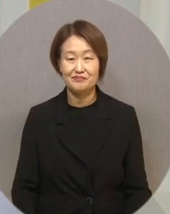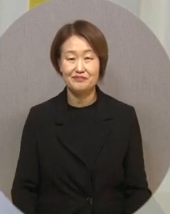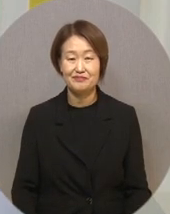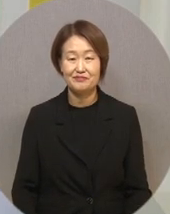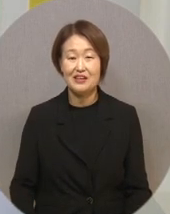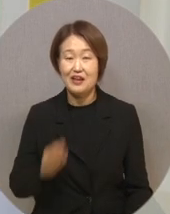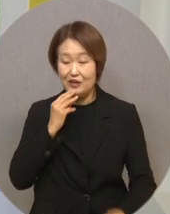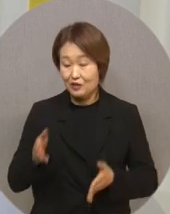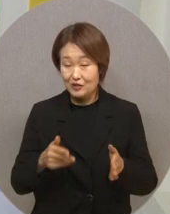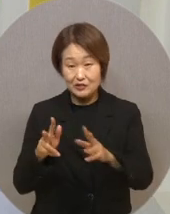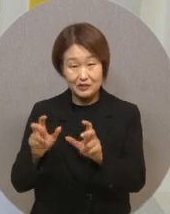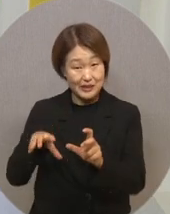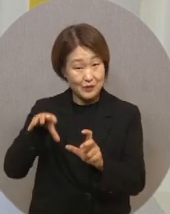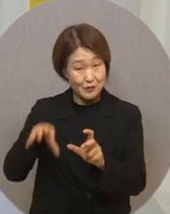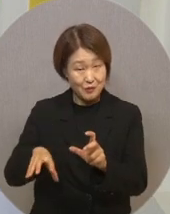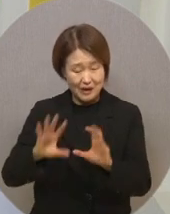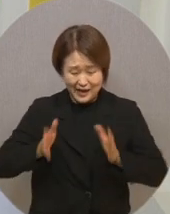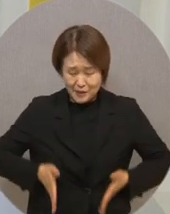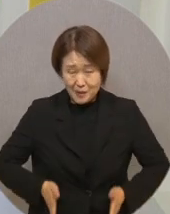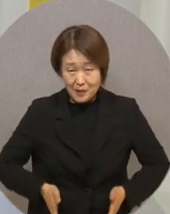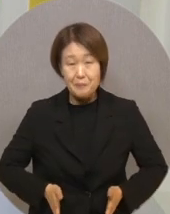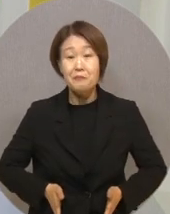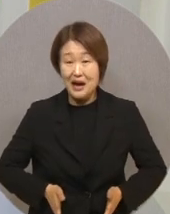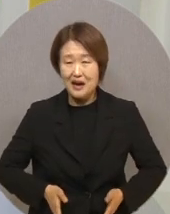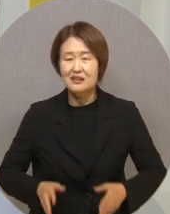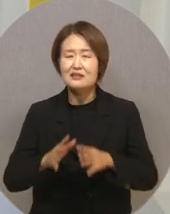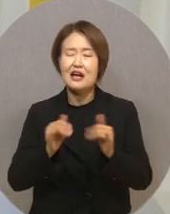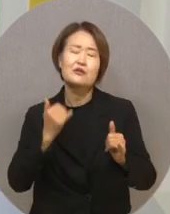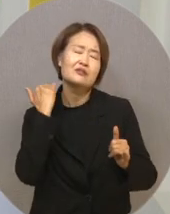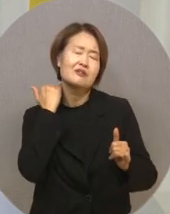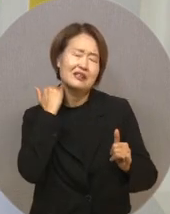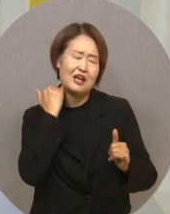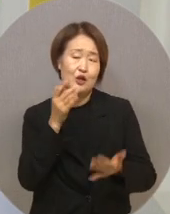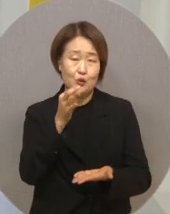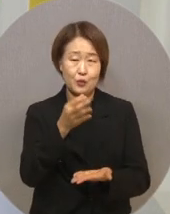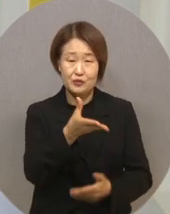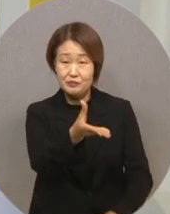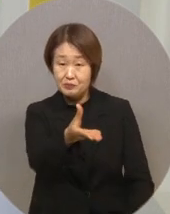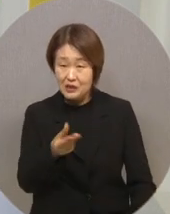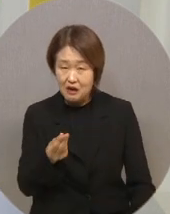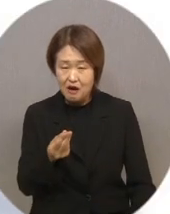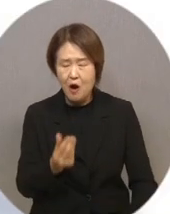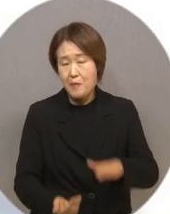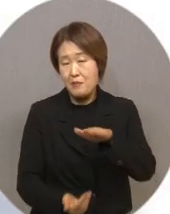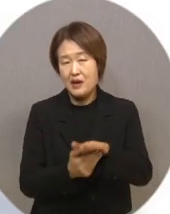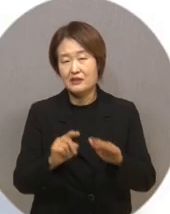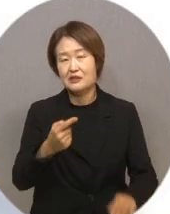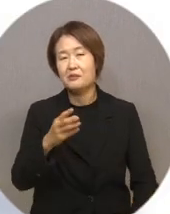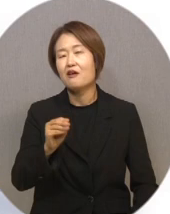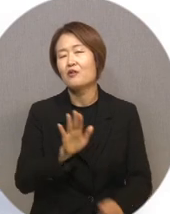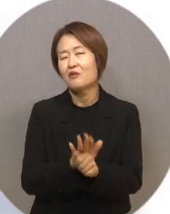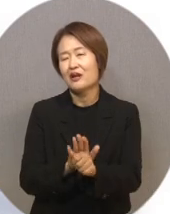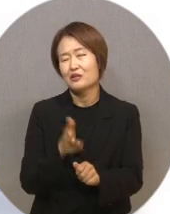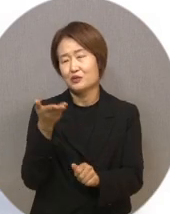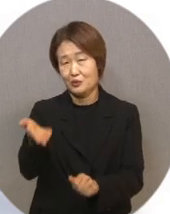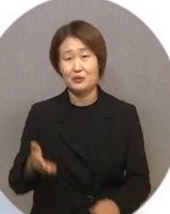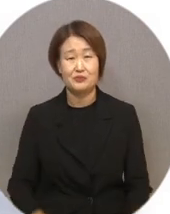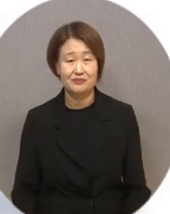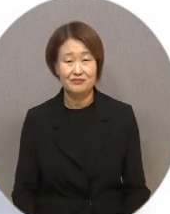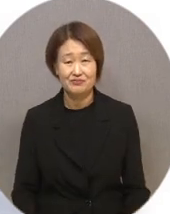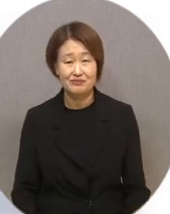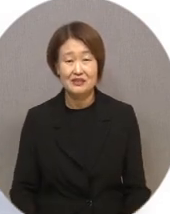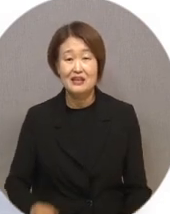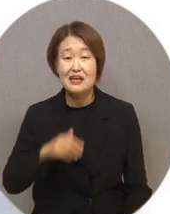경기도 성남시가 다자녀 가구에 대한 전세자금 대출 이자를 최대 100만 원 지원합니다 대상은 신청일 기준